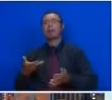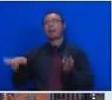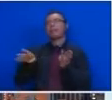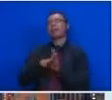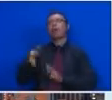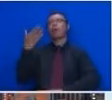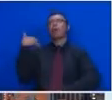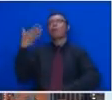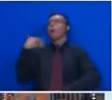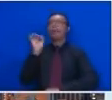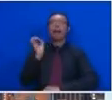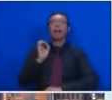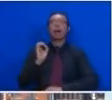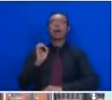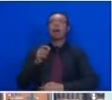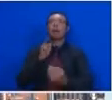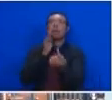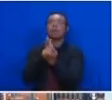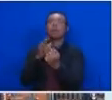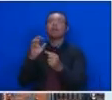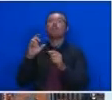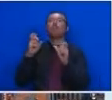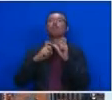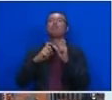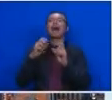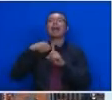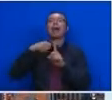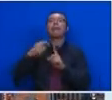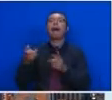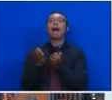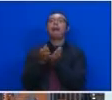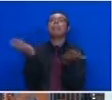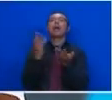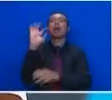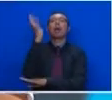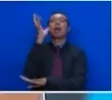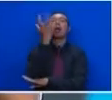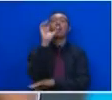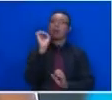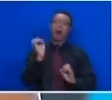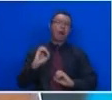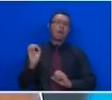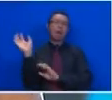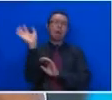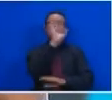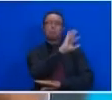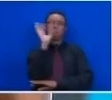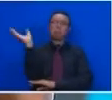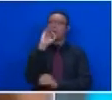pesisir. Namanya aja Sunda Kelapa. Di mana nyur-nyur melambai itu? Nggak ada. Karena itu yang kita lakukan,